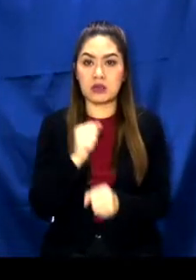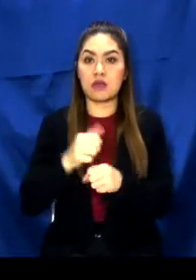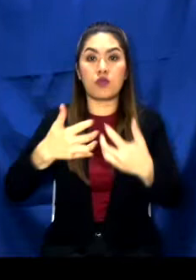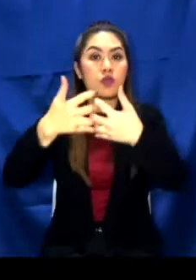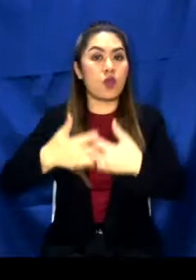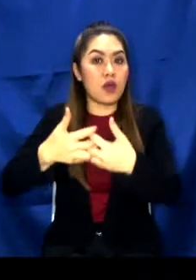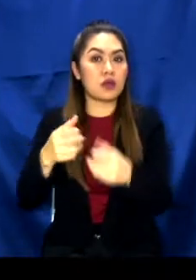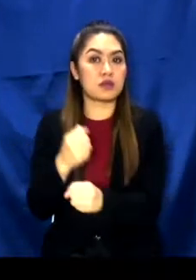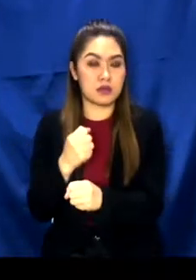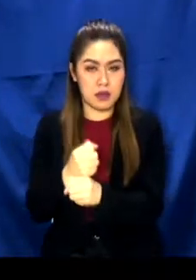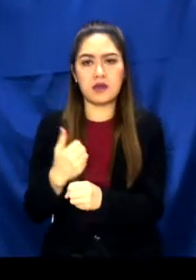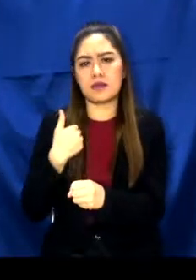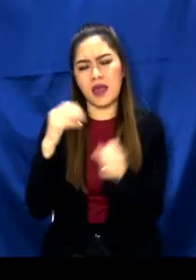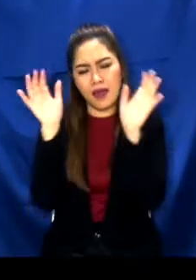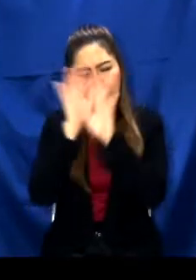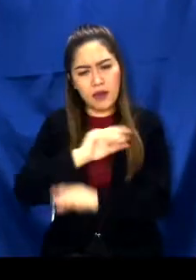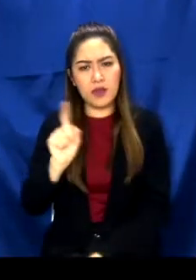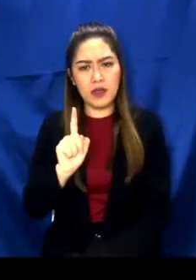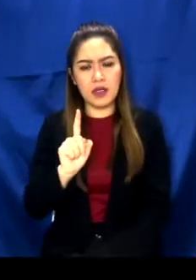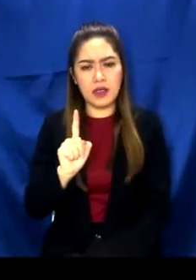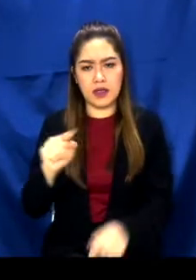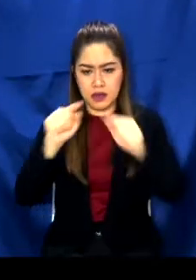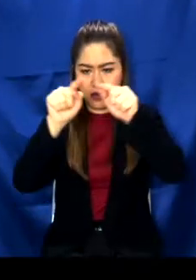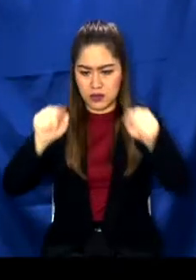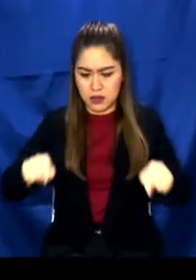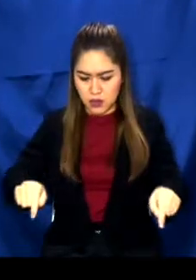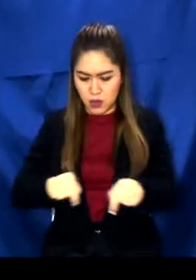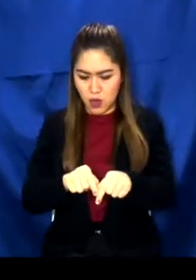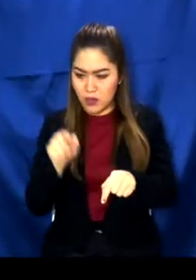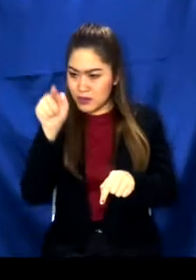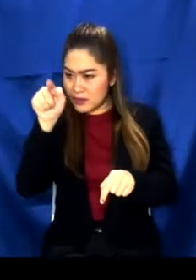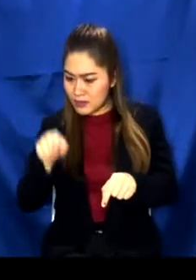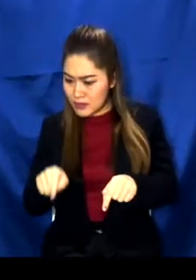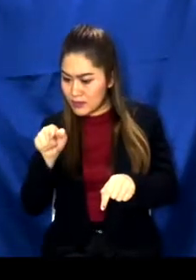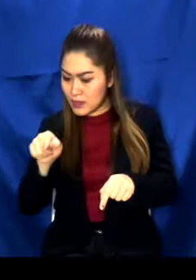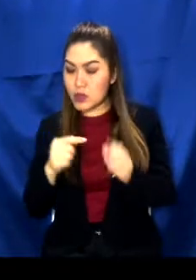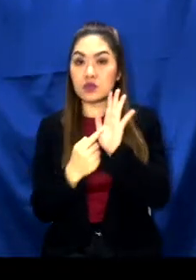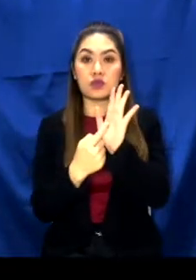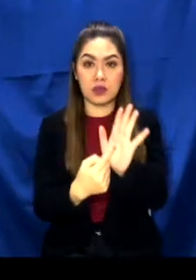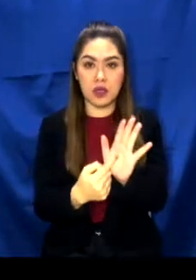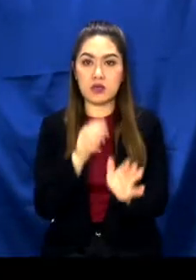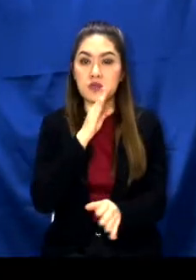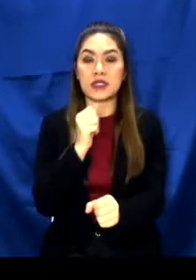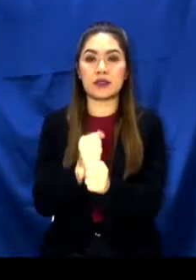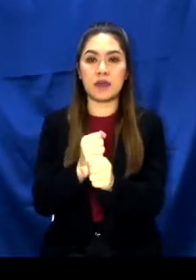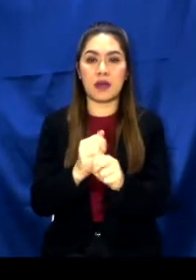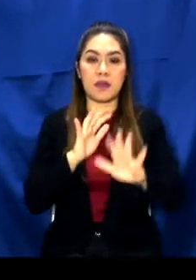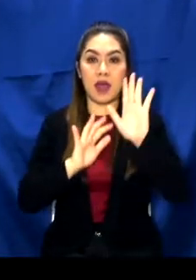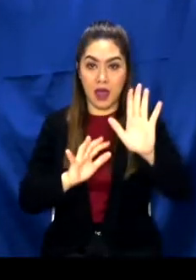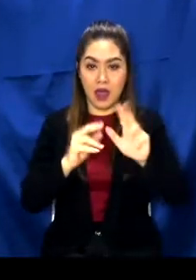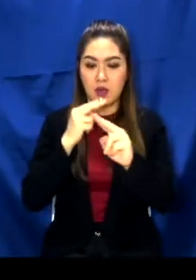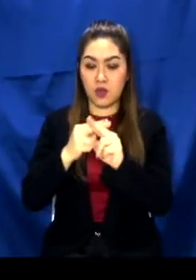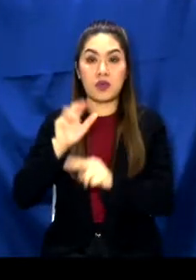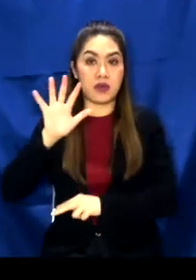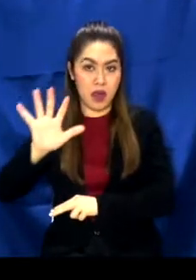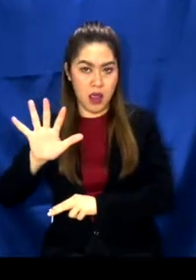อะไรแบบนี้นะคะมันจะเป็นเหมือนกับว่าเป็นตัวตัดขอบตัวตัดตกขอบอย่างเช่นว่าขนาดงาน5คูณ5เซนแ